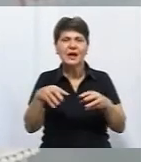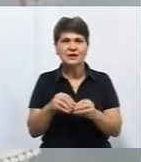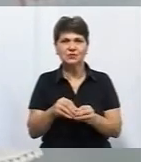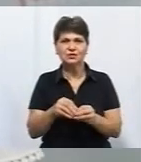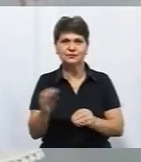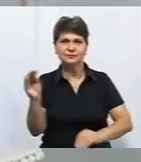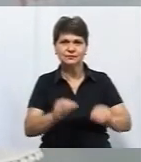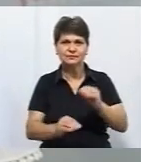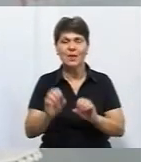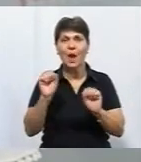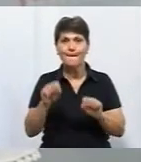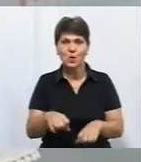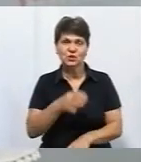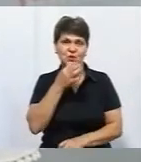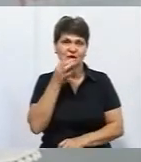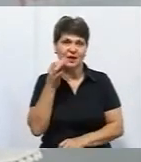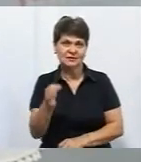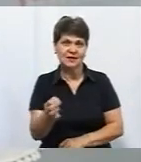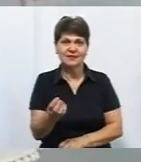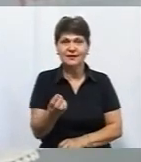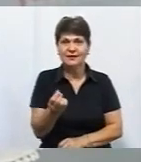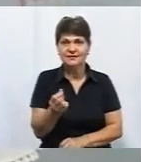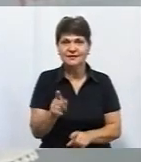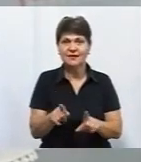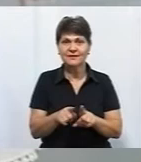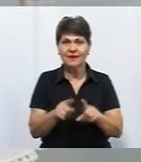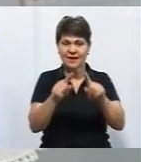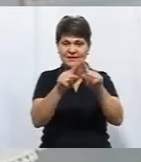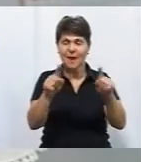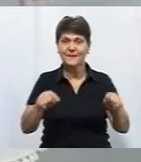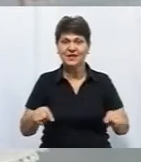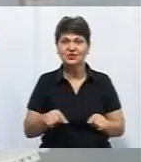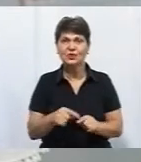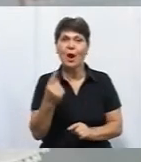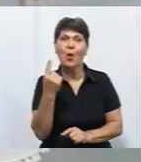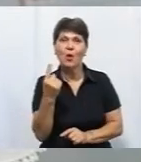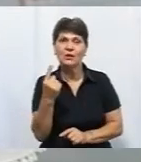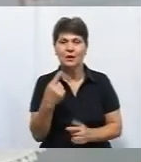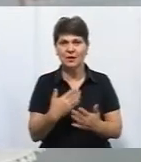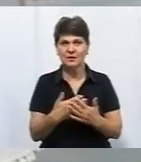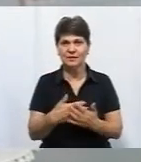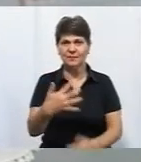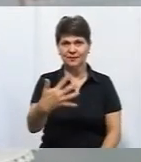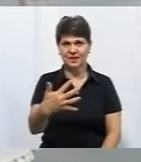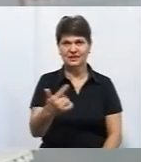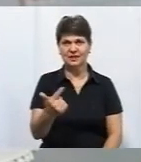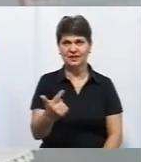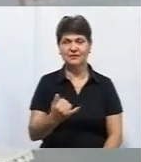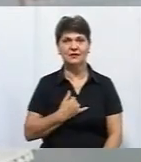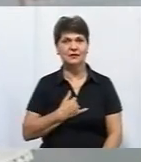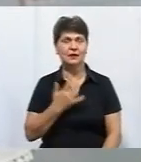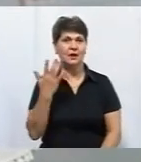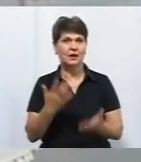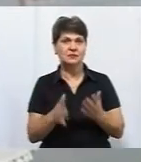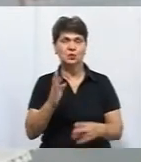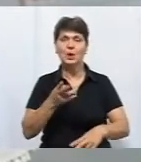То можемо сказати, що ціна такої таблички однієї близько 50 гривень для нас. Якщо це буде